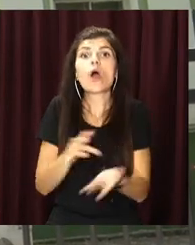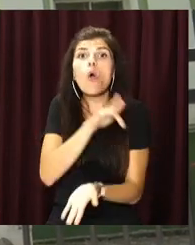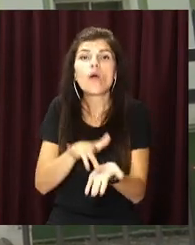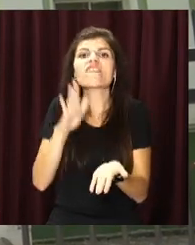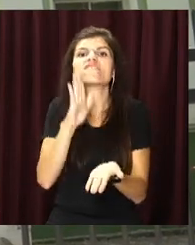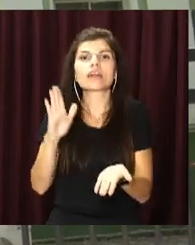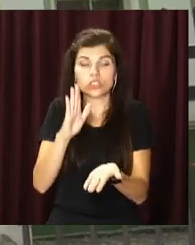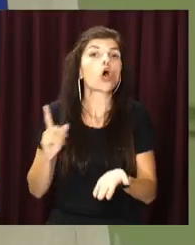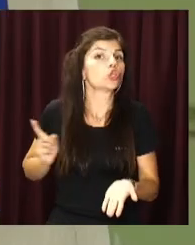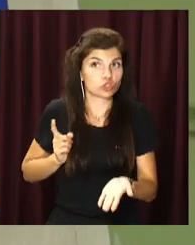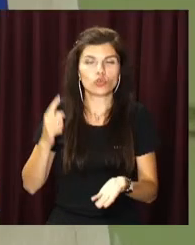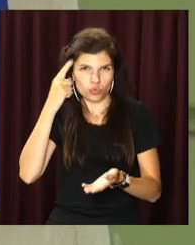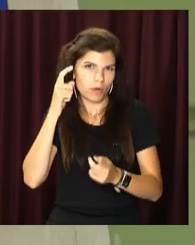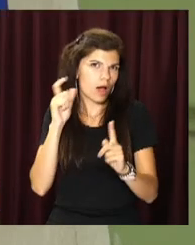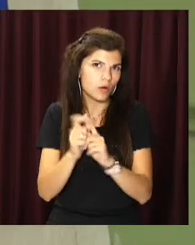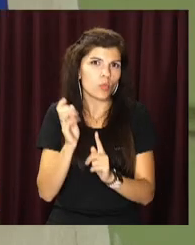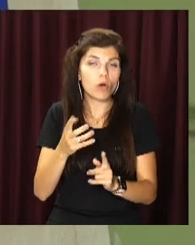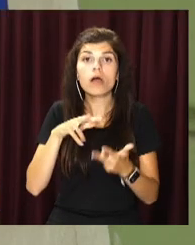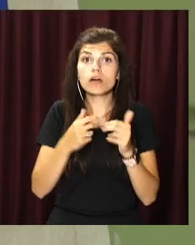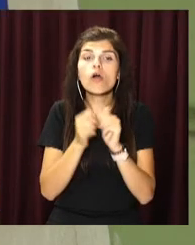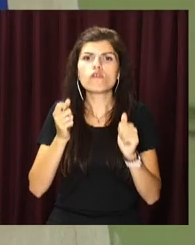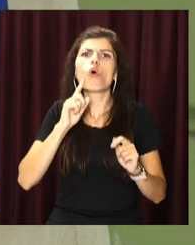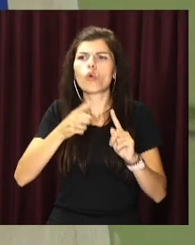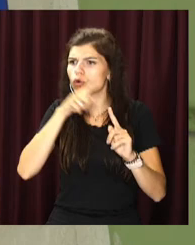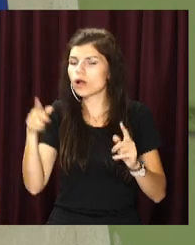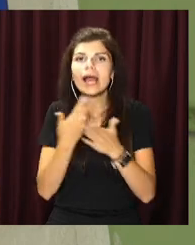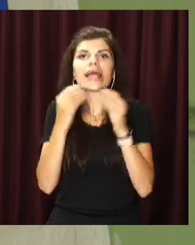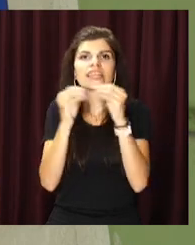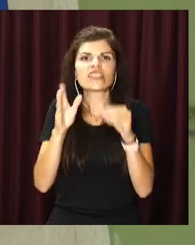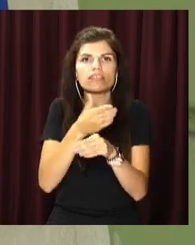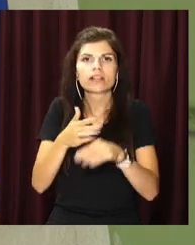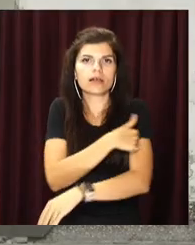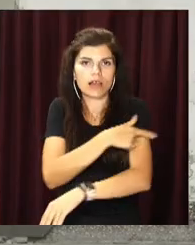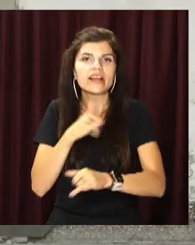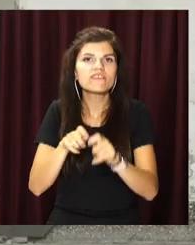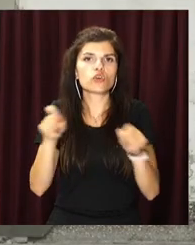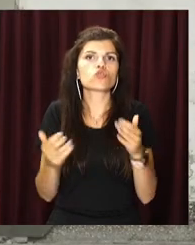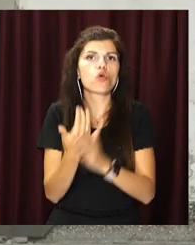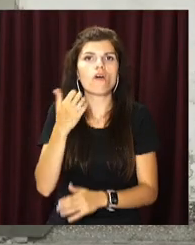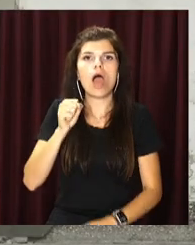вересні. Загалом до кінця року у Кам'янському планують відремонтувати 10 відділень лікарень та відкрити нову